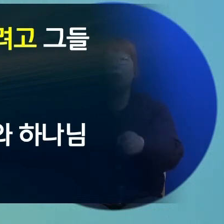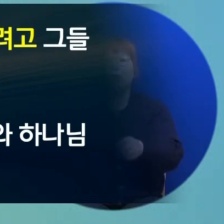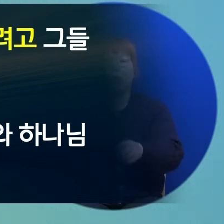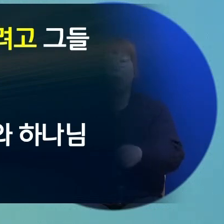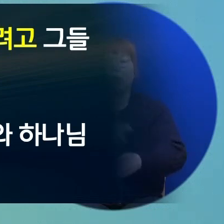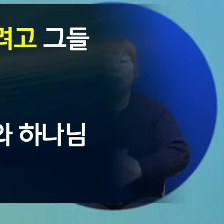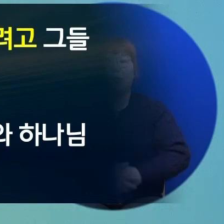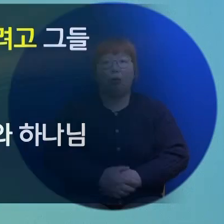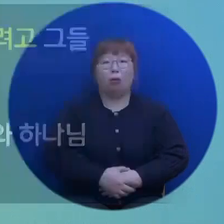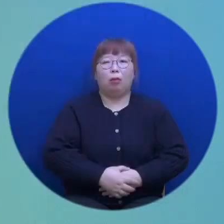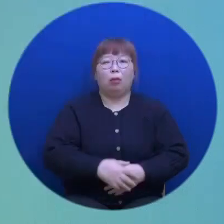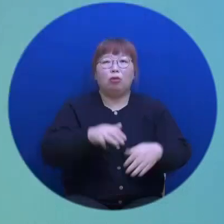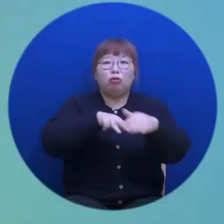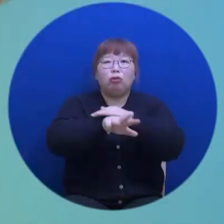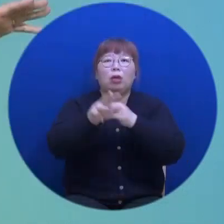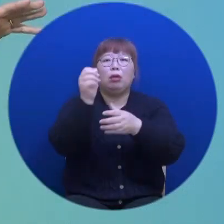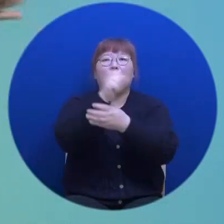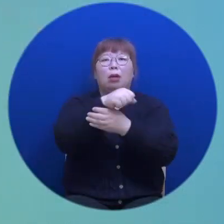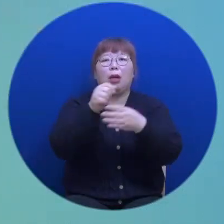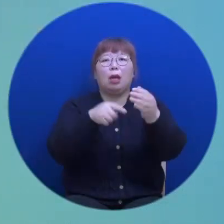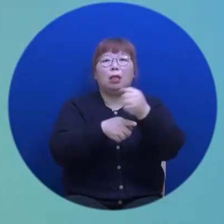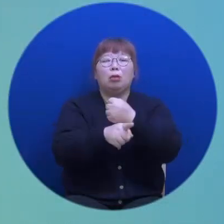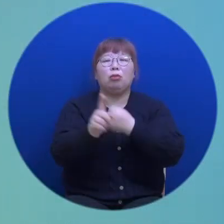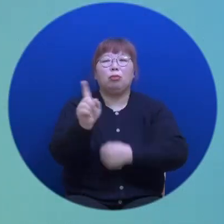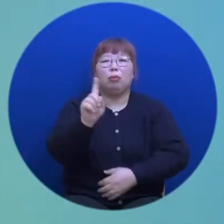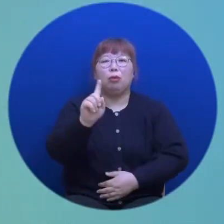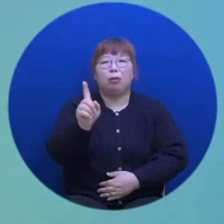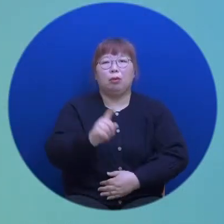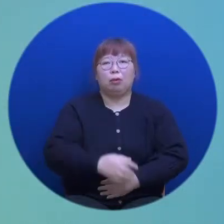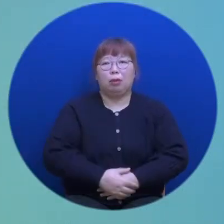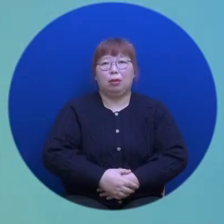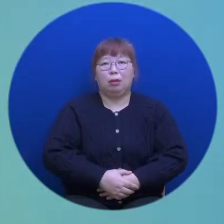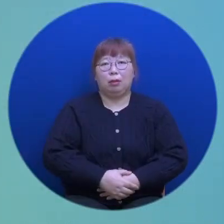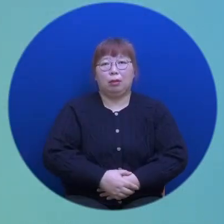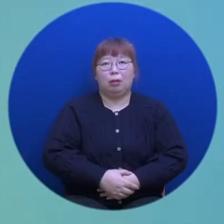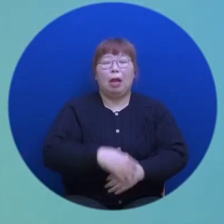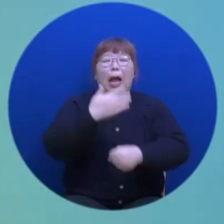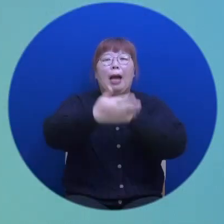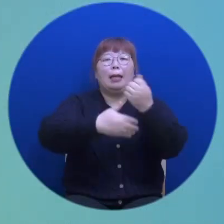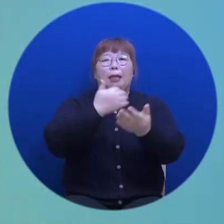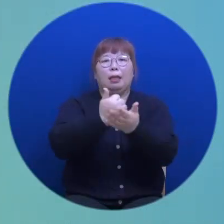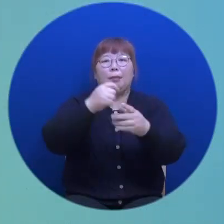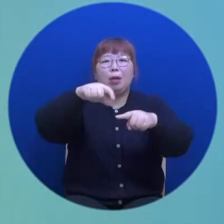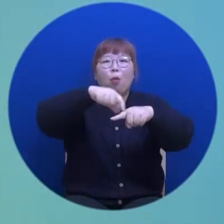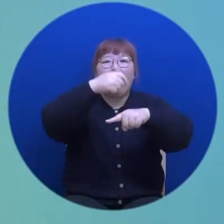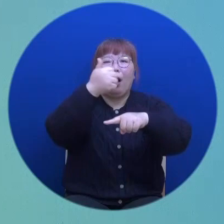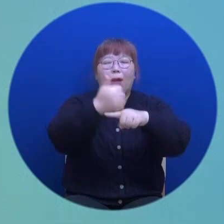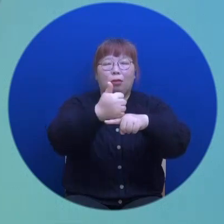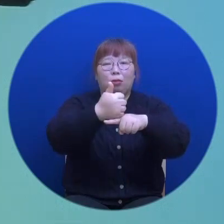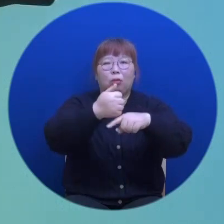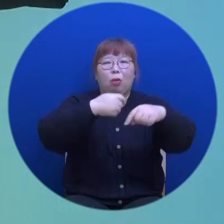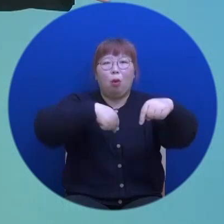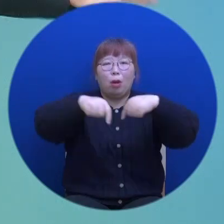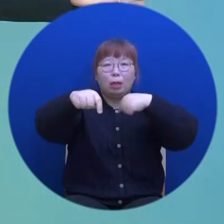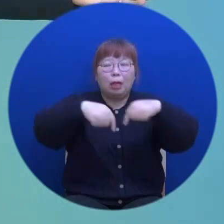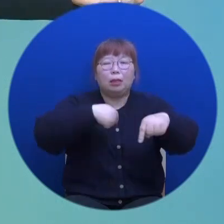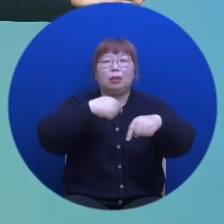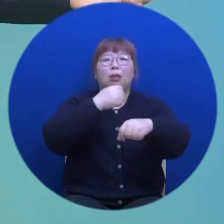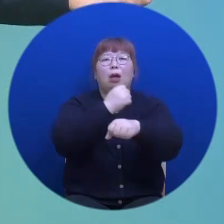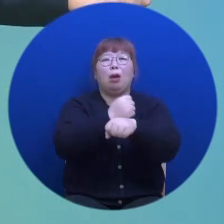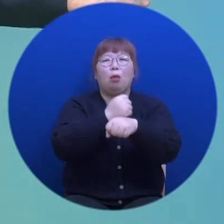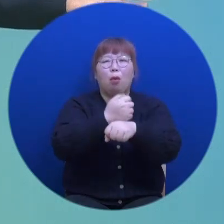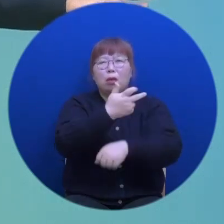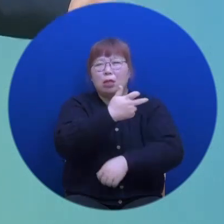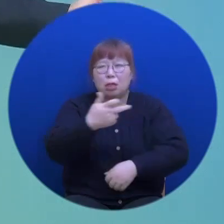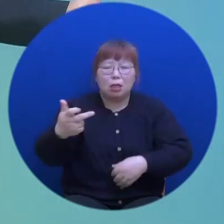하나님께서 출애굽을 허락하신 이유가 뭐예요? 하나님께서 왕으로 군림하셔서 엄청난 제국을 이